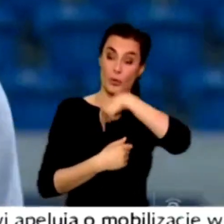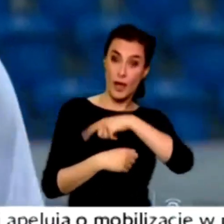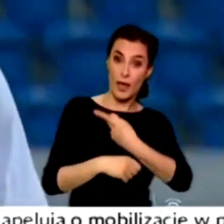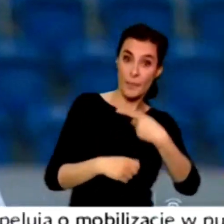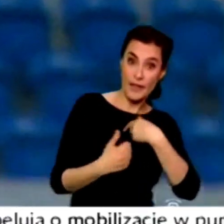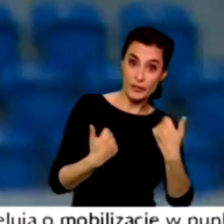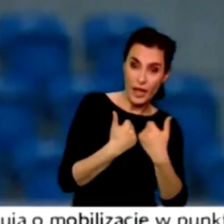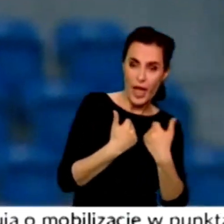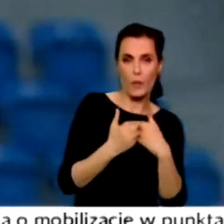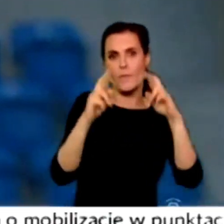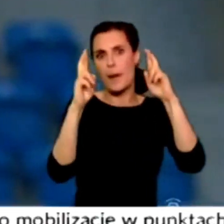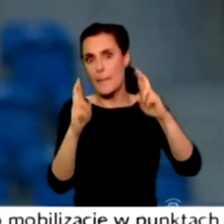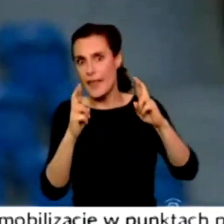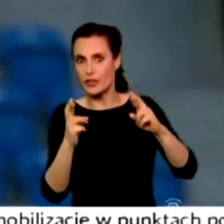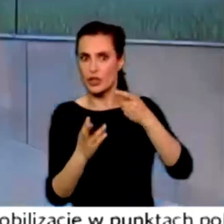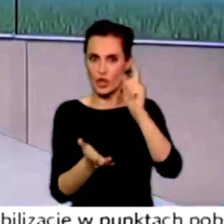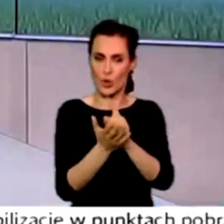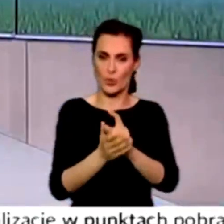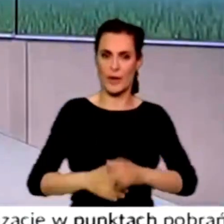15 tytuł mistrza Polski.